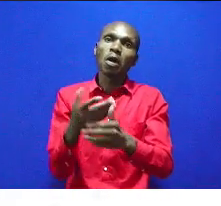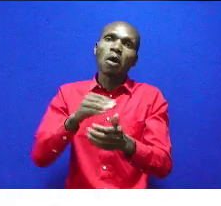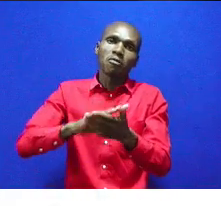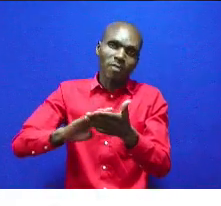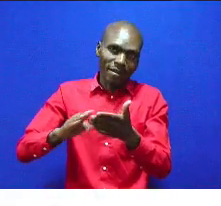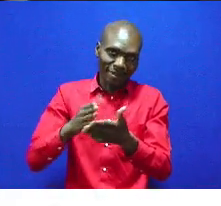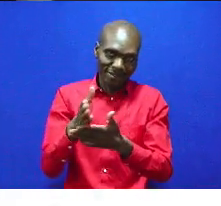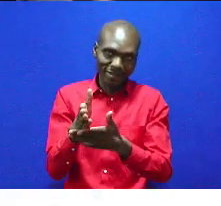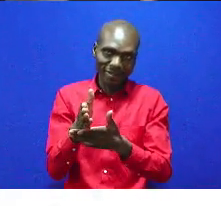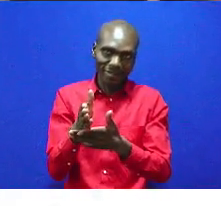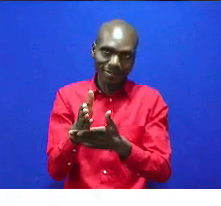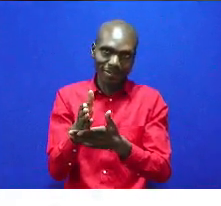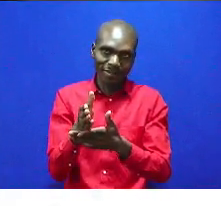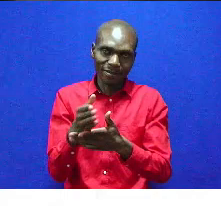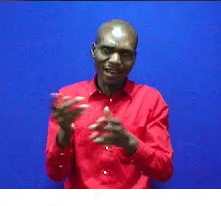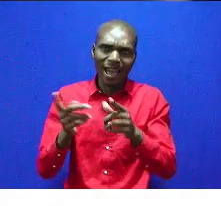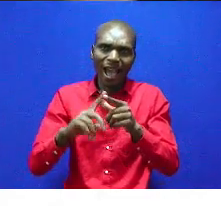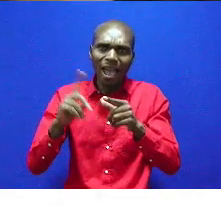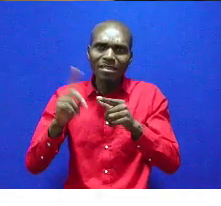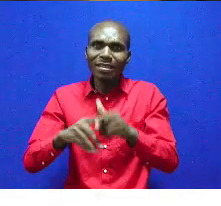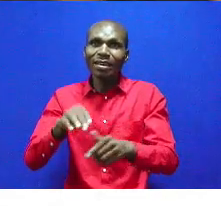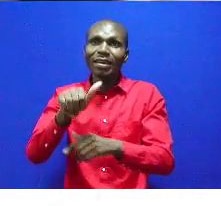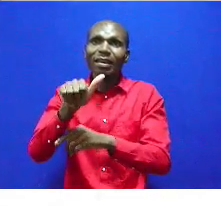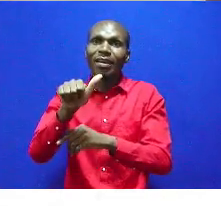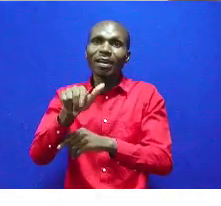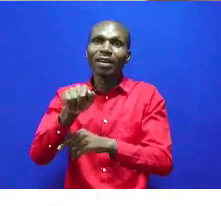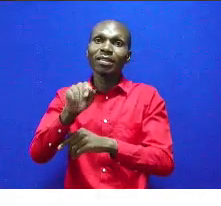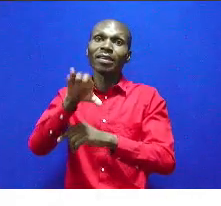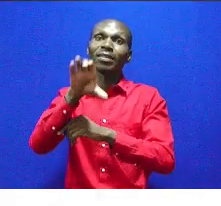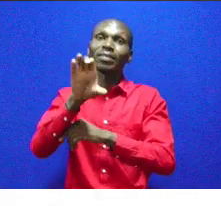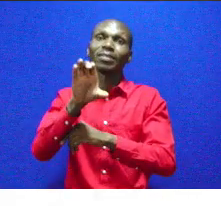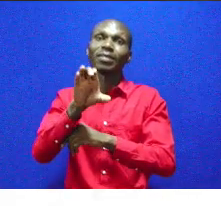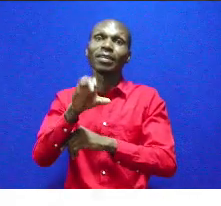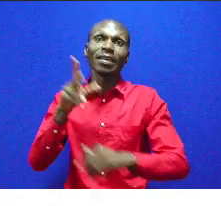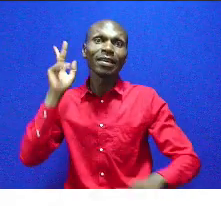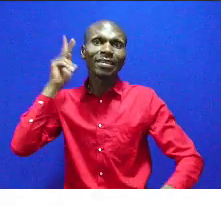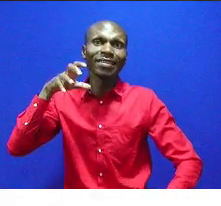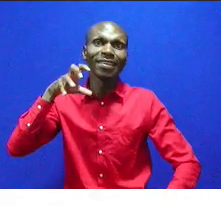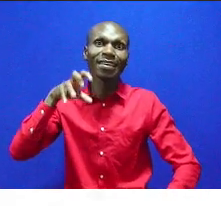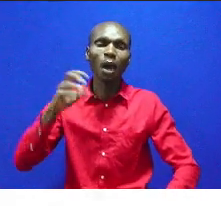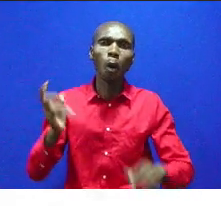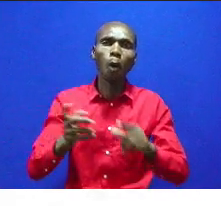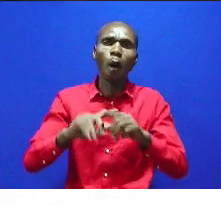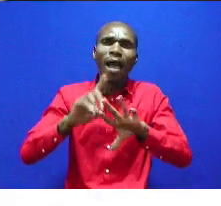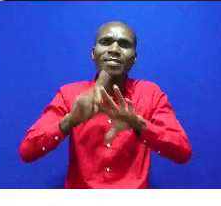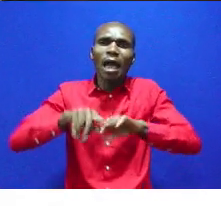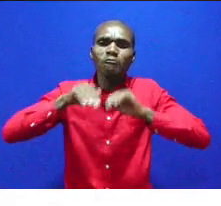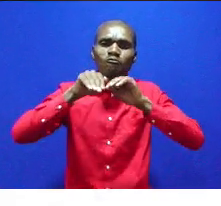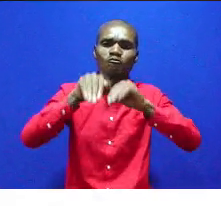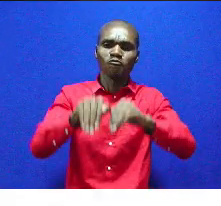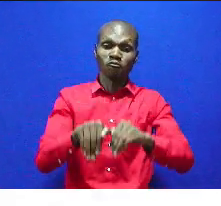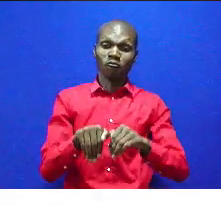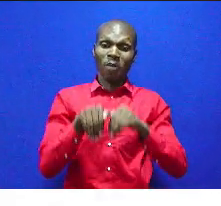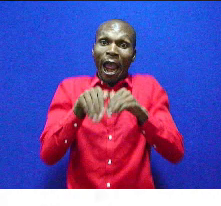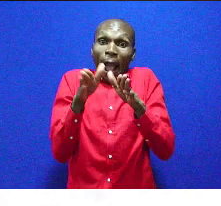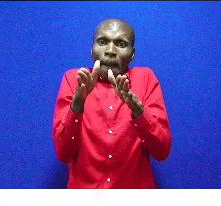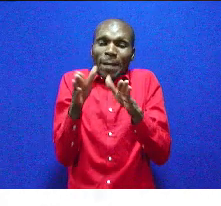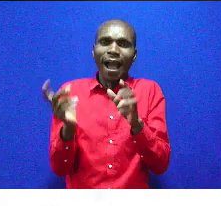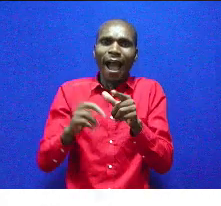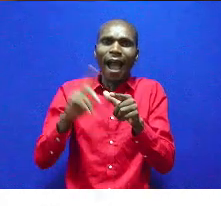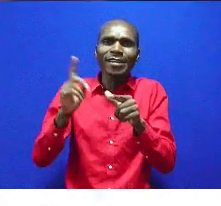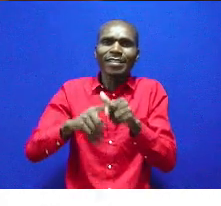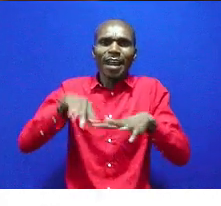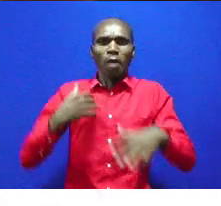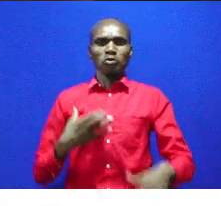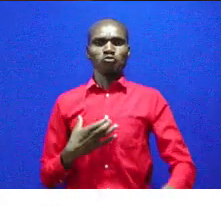aseligesa. Na sensemo ya ATC imeye kaunti ya Kisii engaki abalimibe kemeli yekio wanyora omogeni